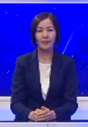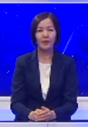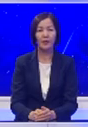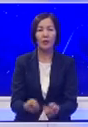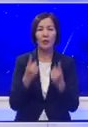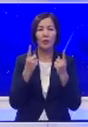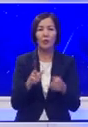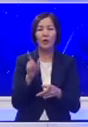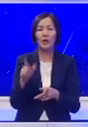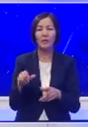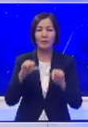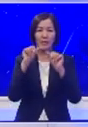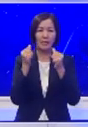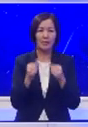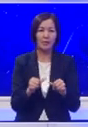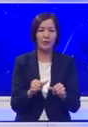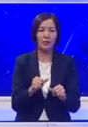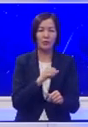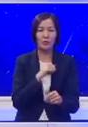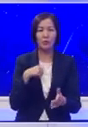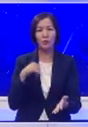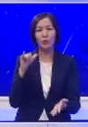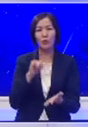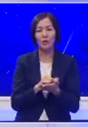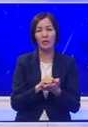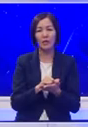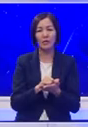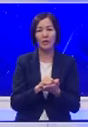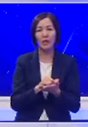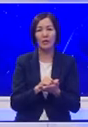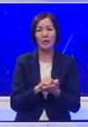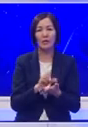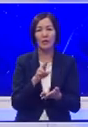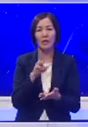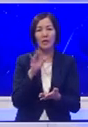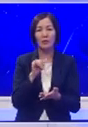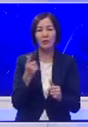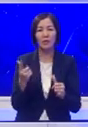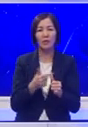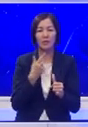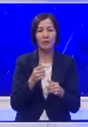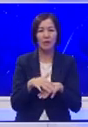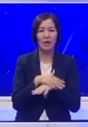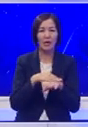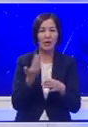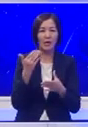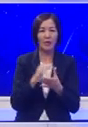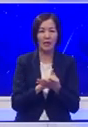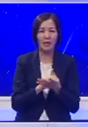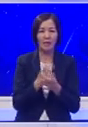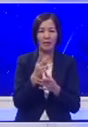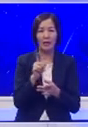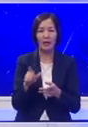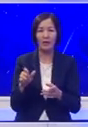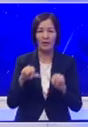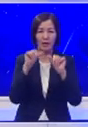Ұлы адамдар ескерткіштерінің тұғырын өз орнатады, мүсінін болашақ соғады деген. Ақсулықтар есімдері елге мәлім қос жерлестеріне ескерткіш